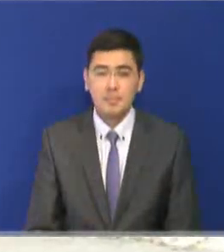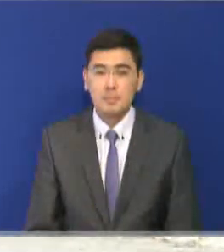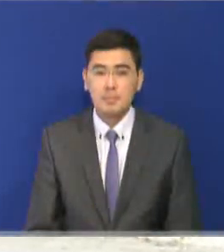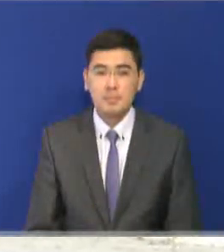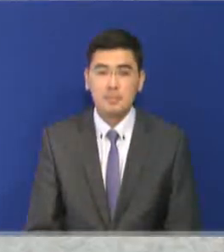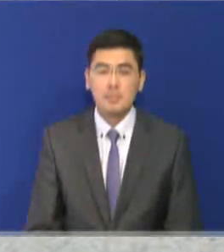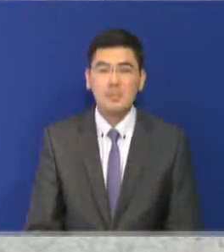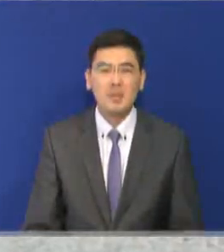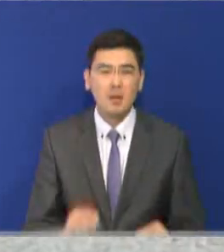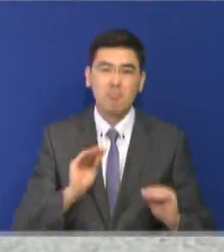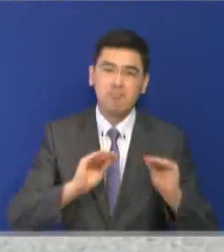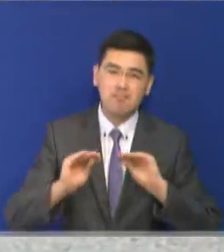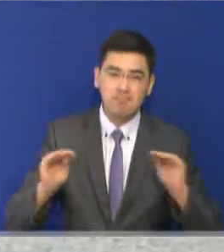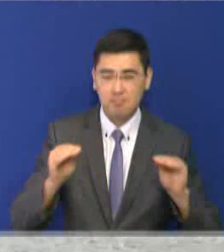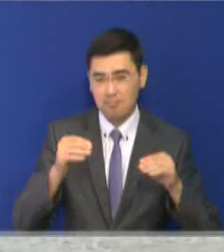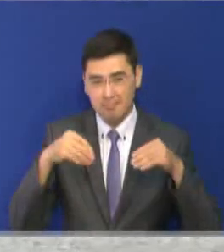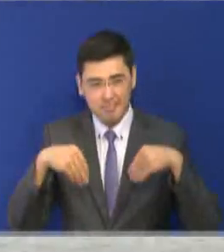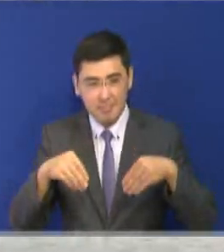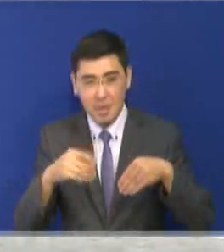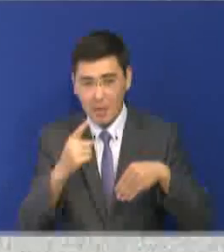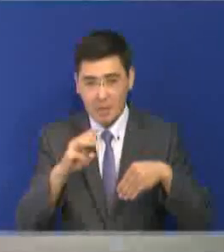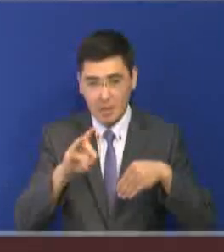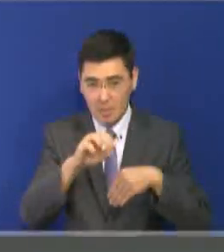мен көгалдандыру жұмыстарына қалалық бюджеттен